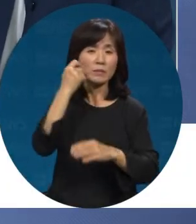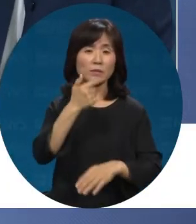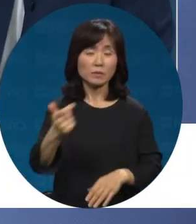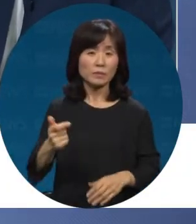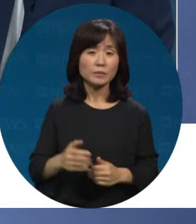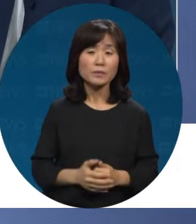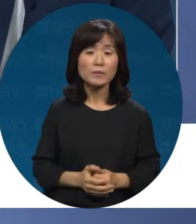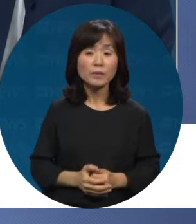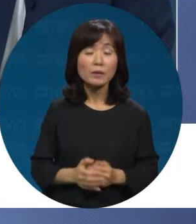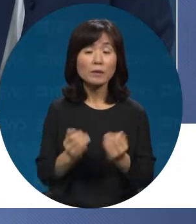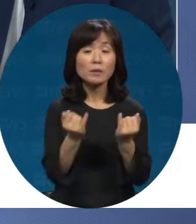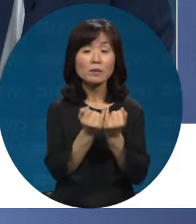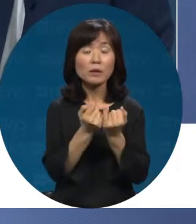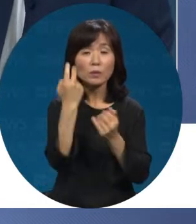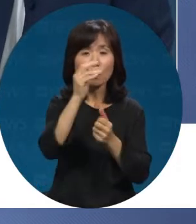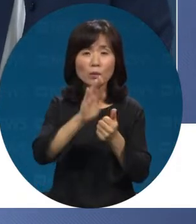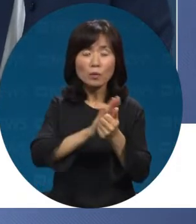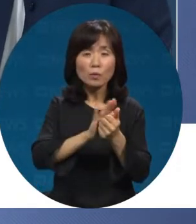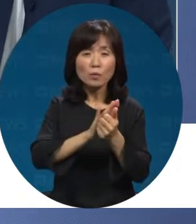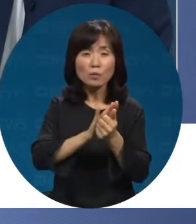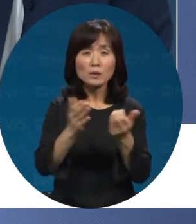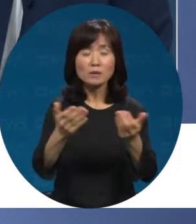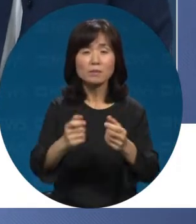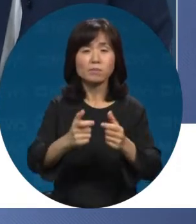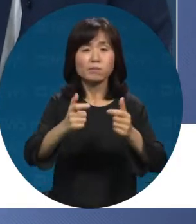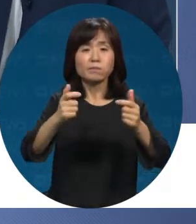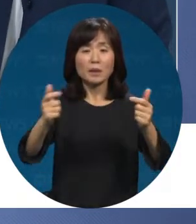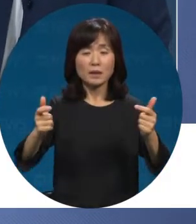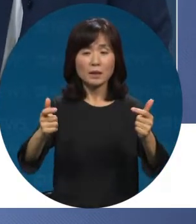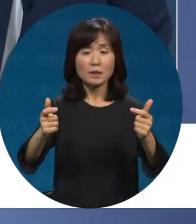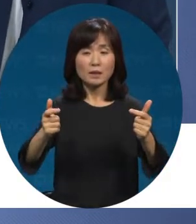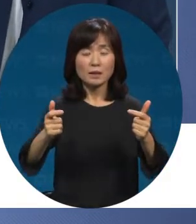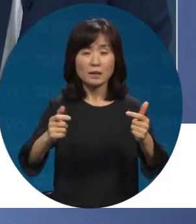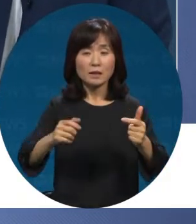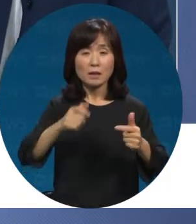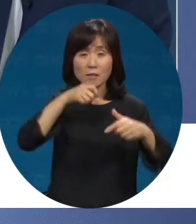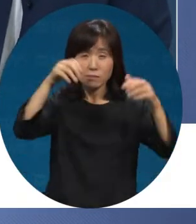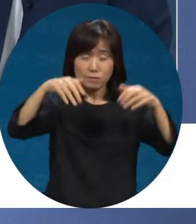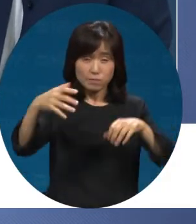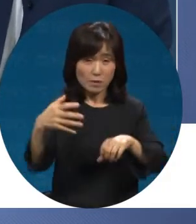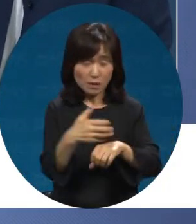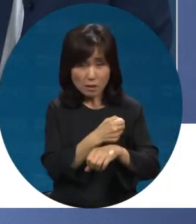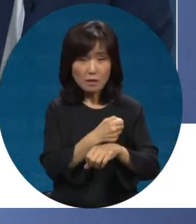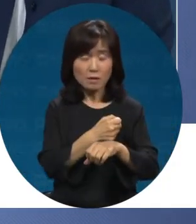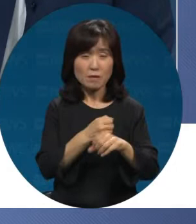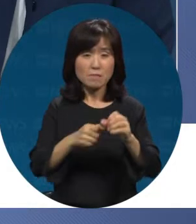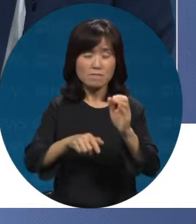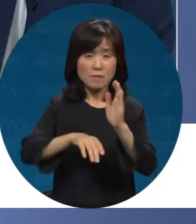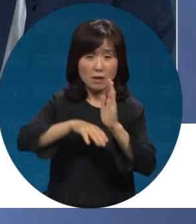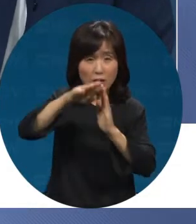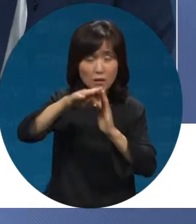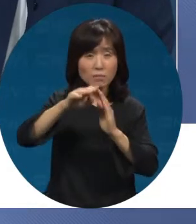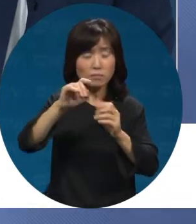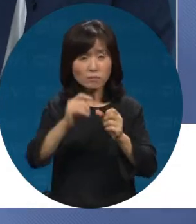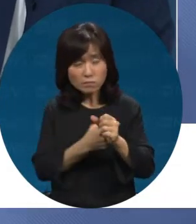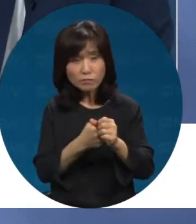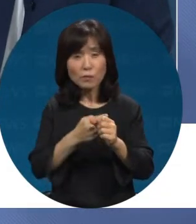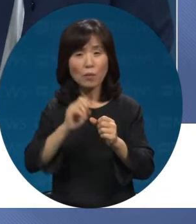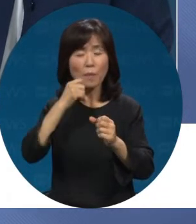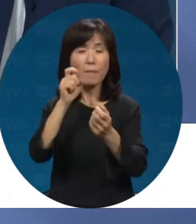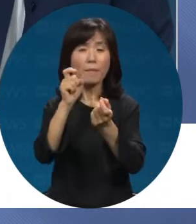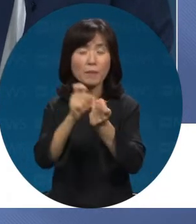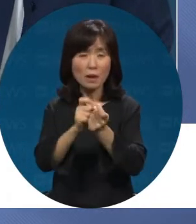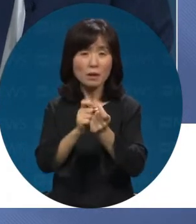특히 주목한 것은 여성들의 돌봄 노동 증가했는데요 자연재난으로 인해서 여성들의 돌봄 노동 시간이 남성들에 비해서